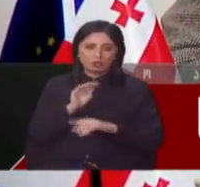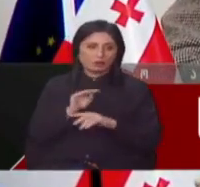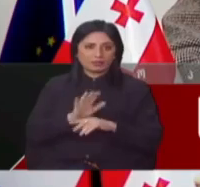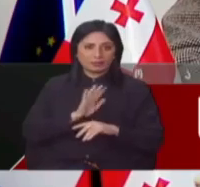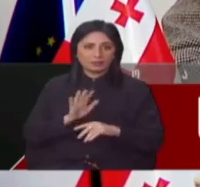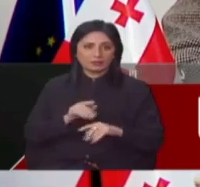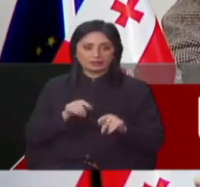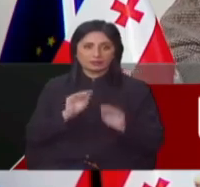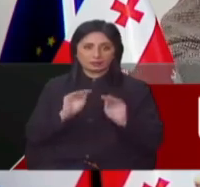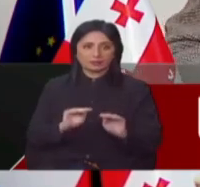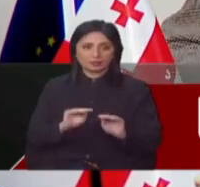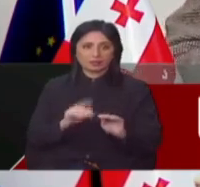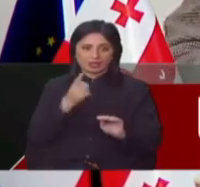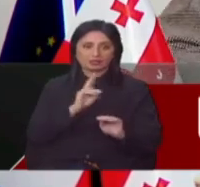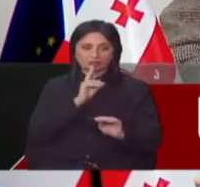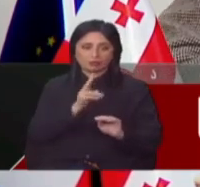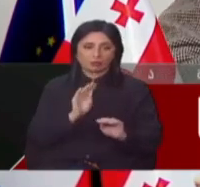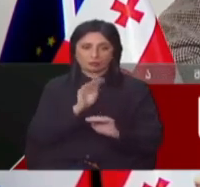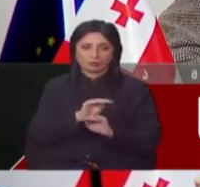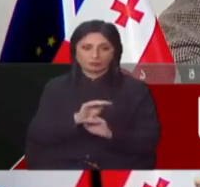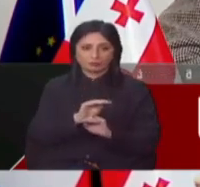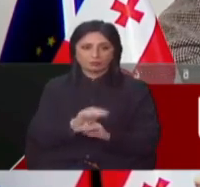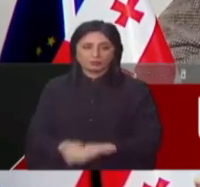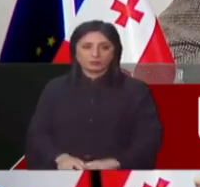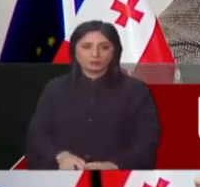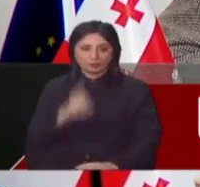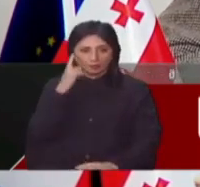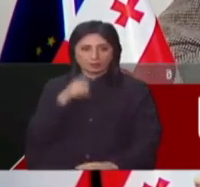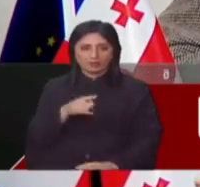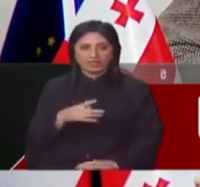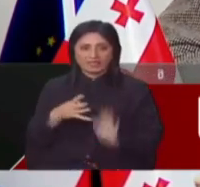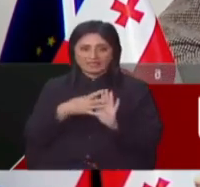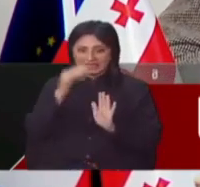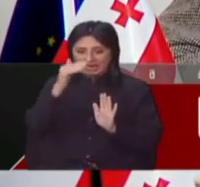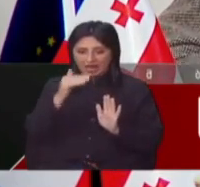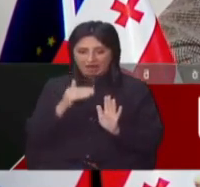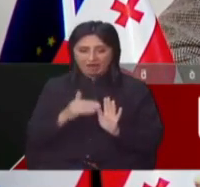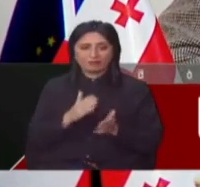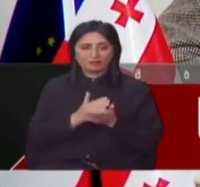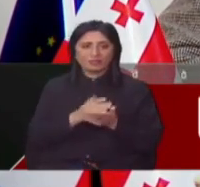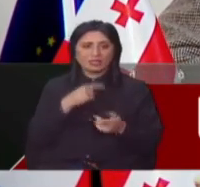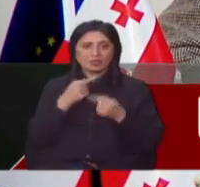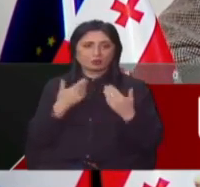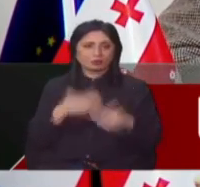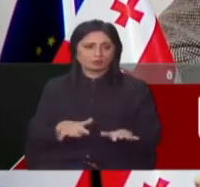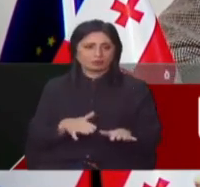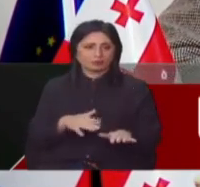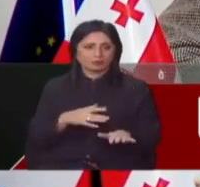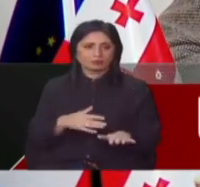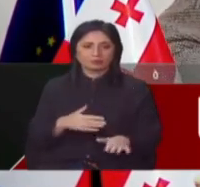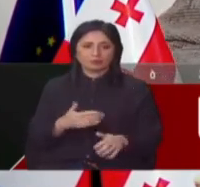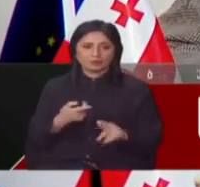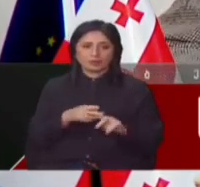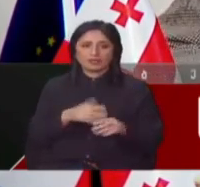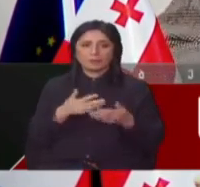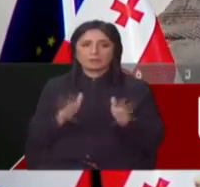ამის იქით, თუმცა ნუ ეს ვფიქრობ, რომ 9 ეპიზოდზე, როდესაც არის საუბარი, ეს